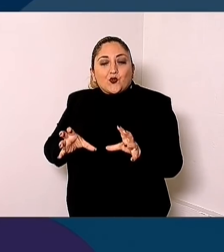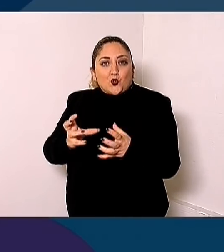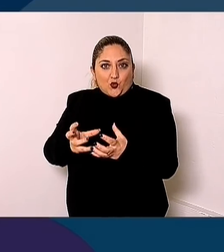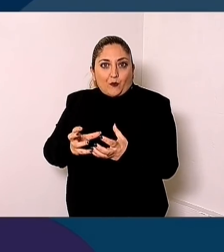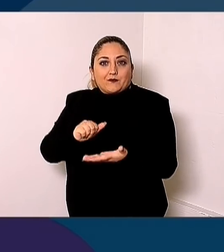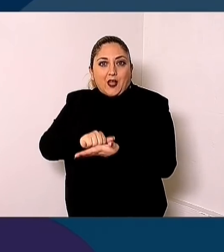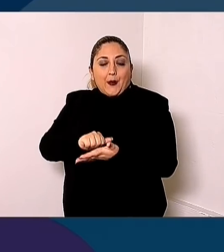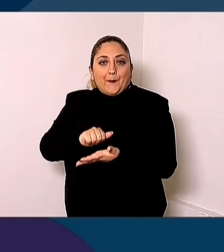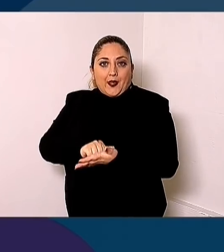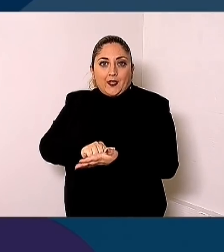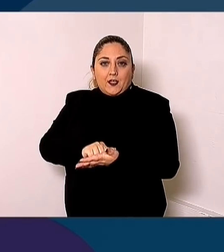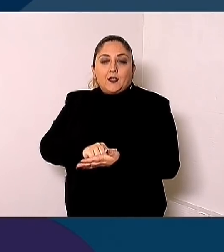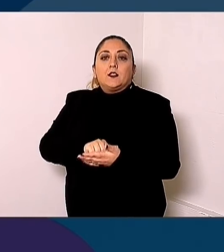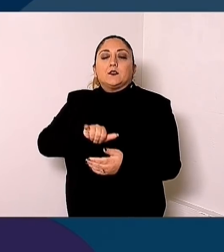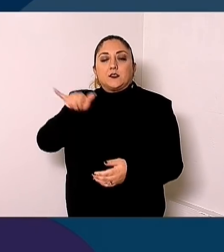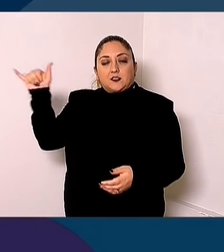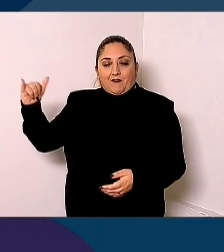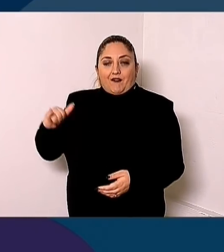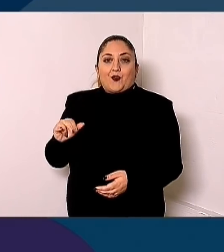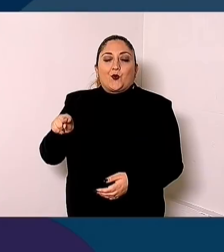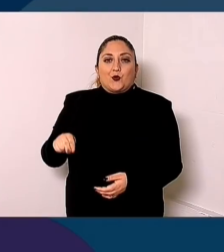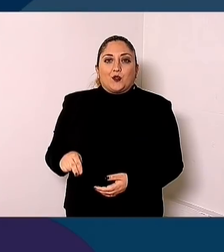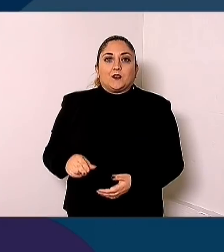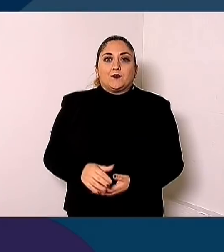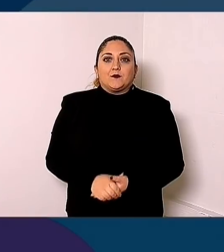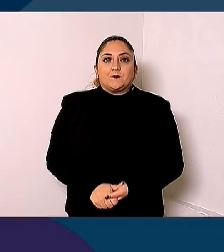kien relatat ma' safar.